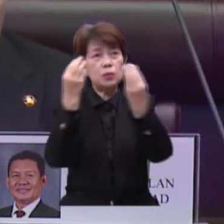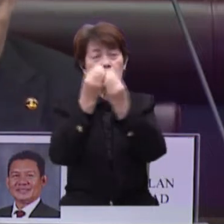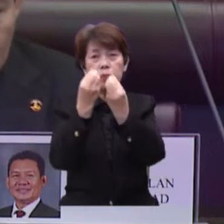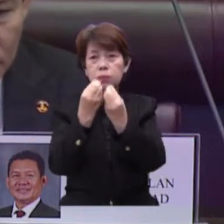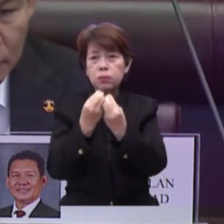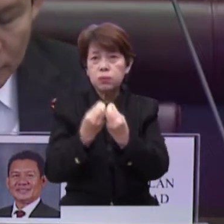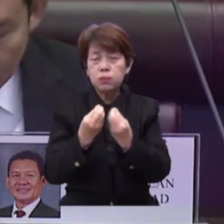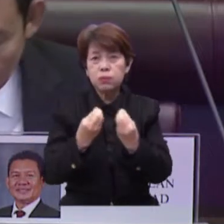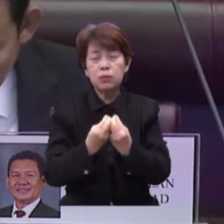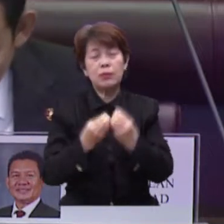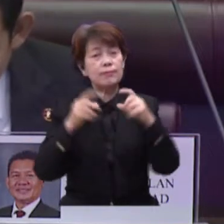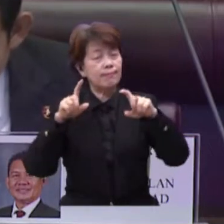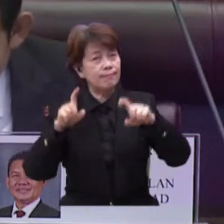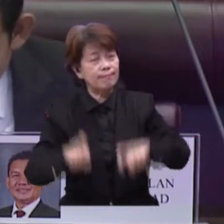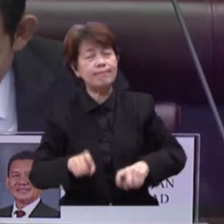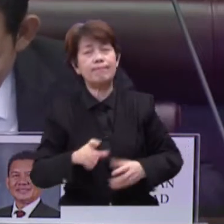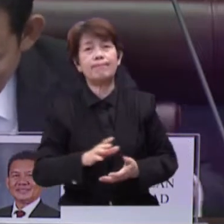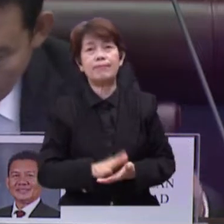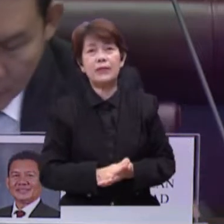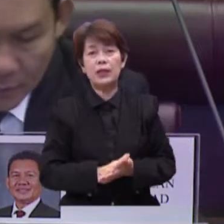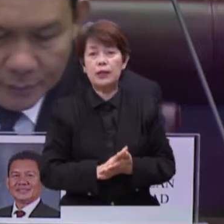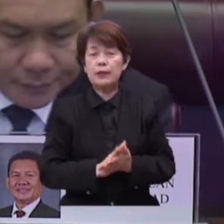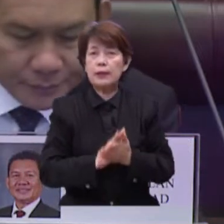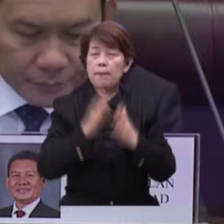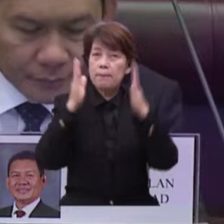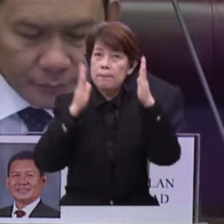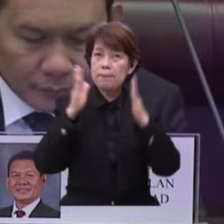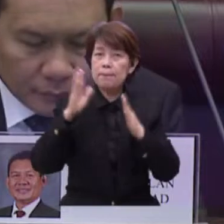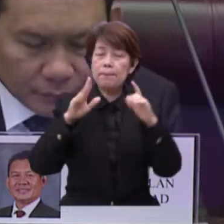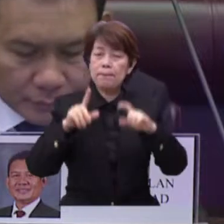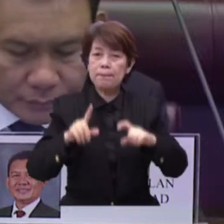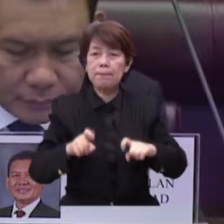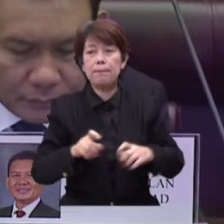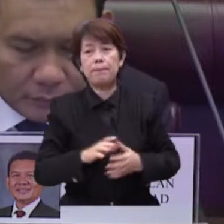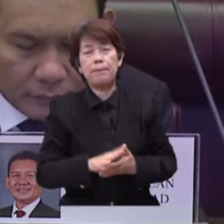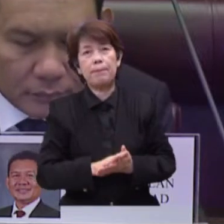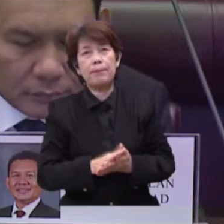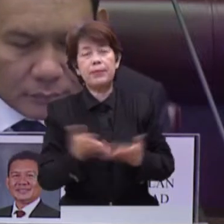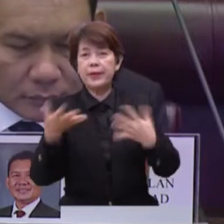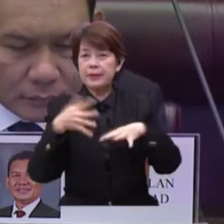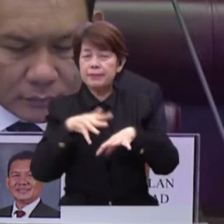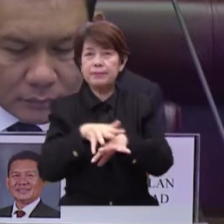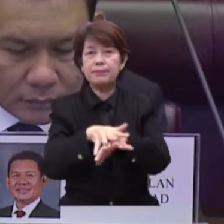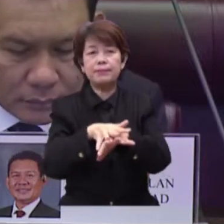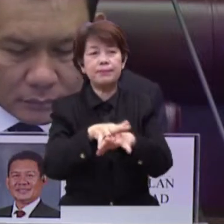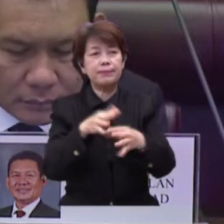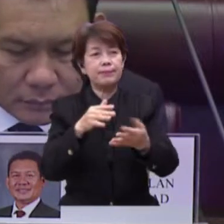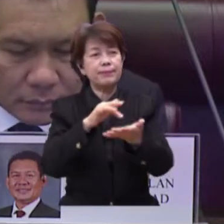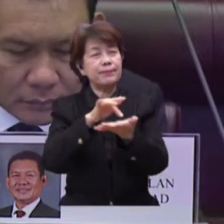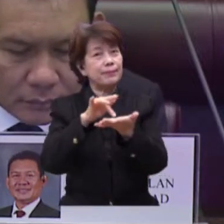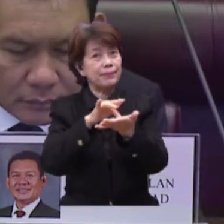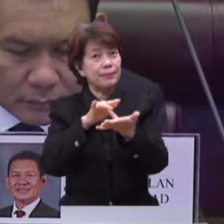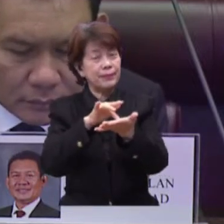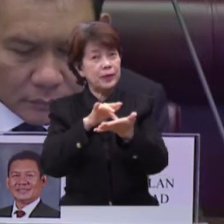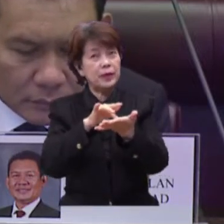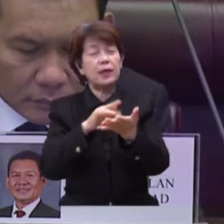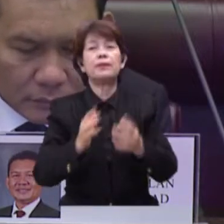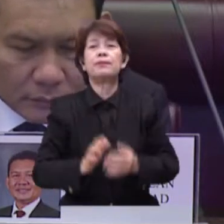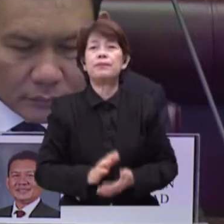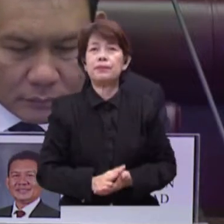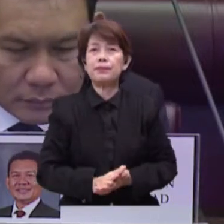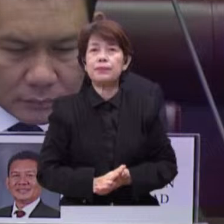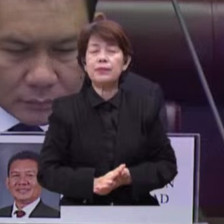wajah perkara ini dilakukan supaya intervensi dan rawatan dapat dilakukan